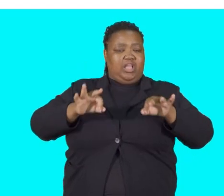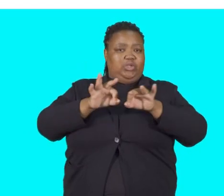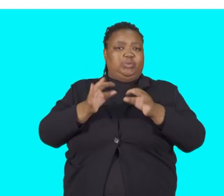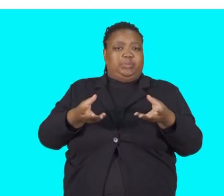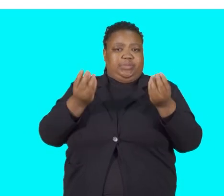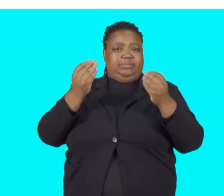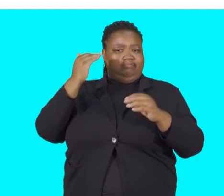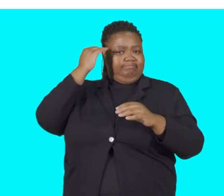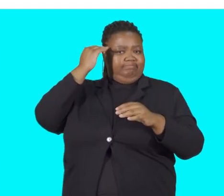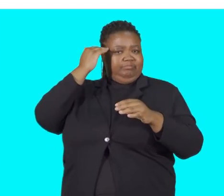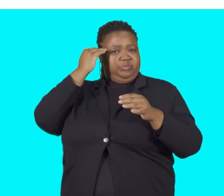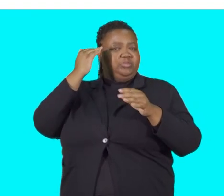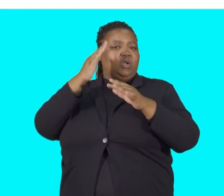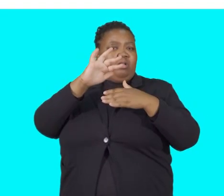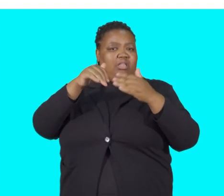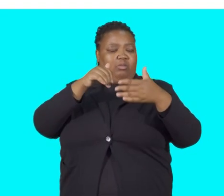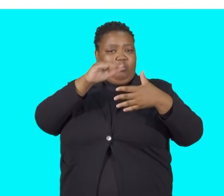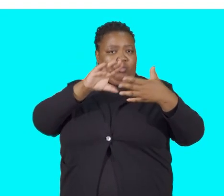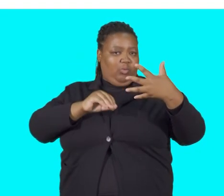nesimo sengqondo.